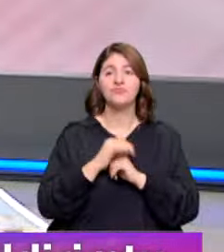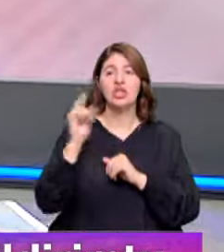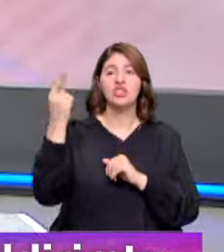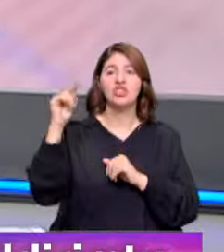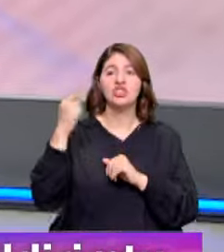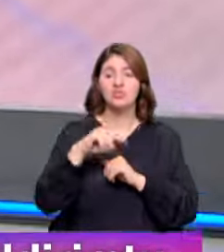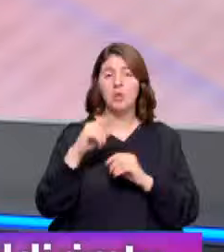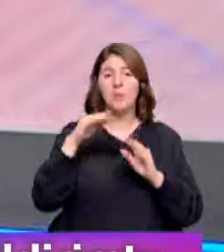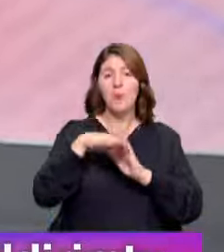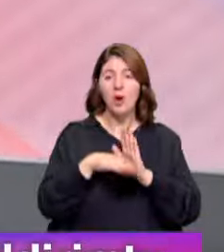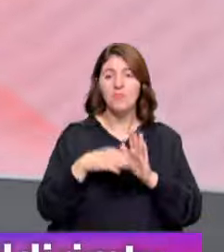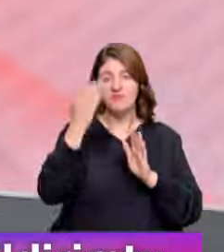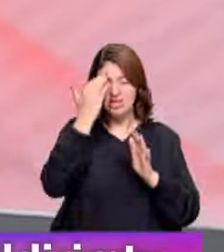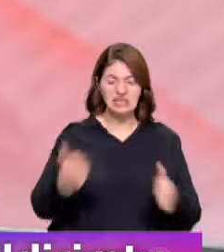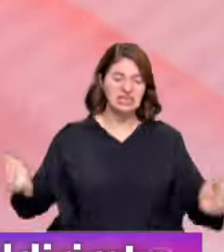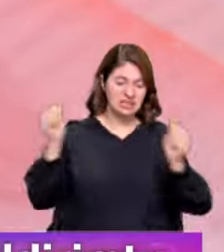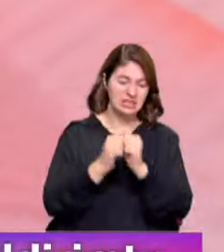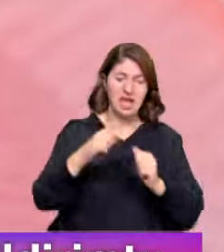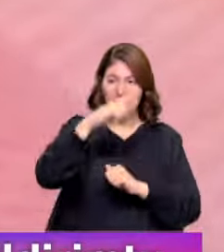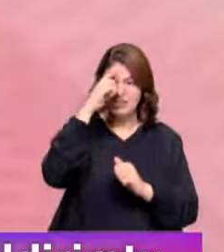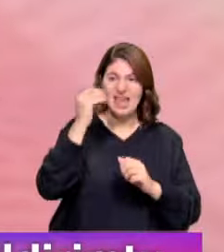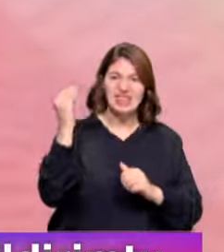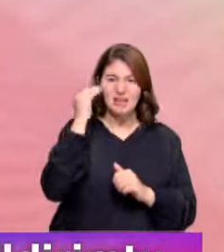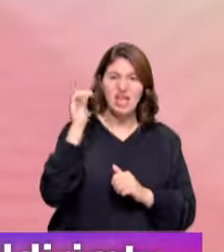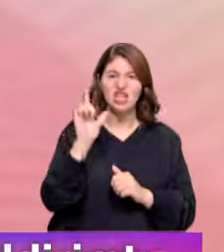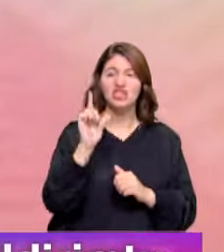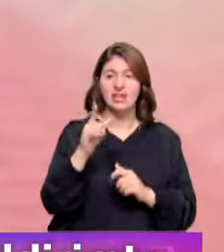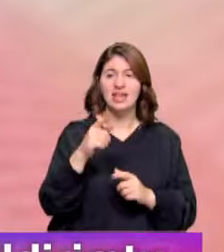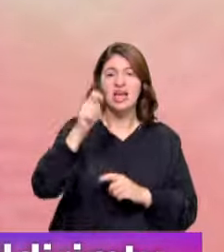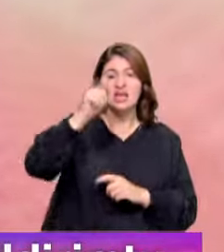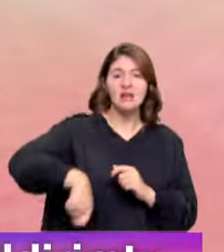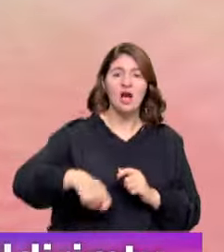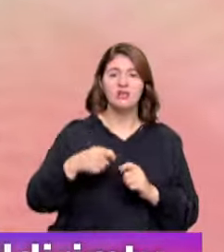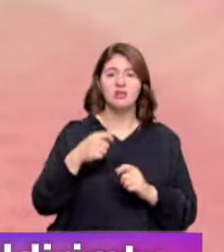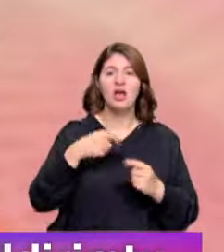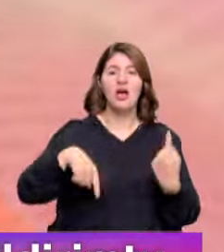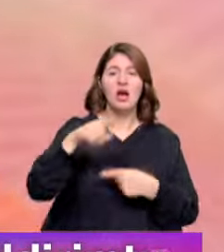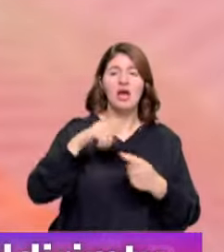Şimşek programı yoksulluğu katlarken emekçiler en temel ihtiyaçlarını kredi kartıyla